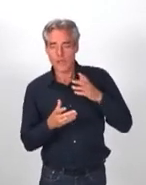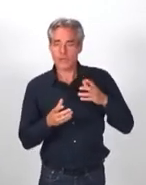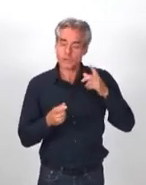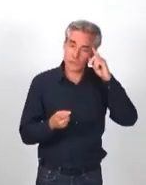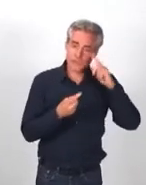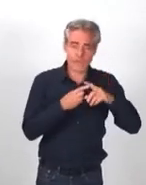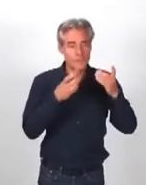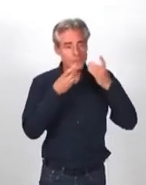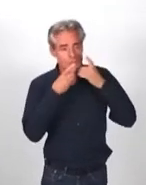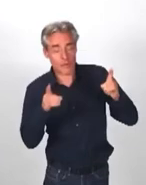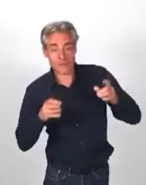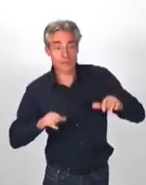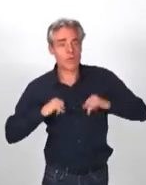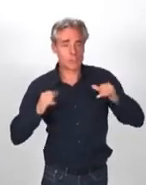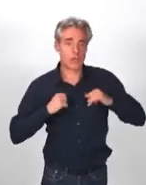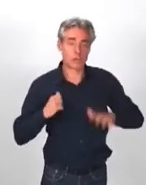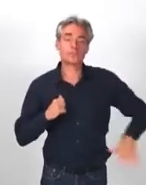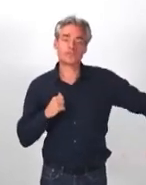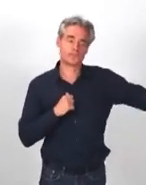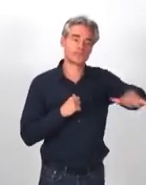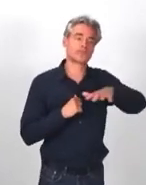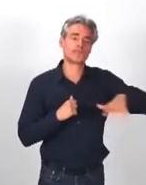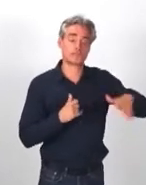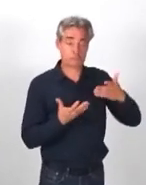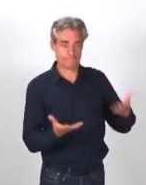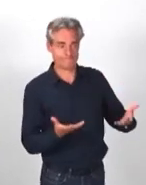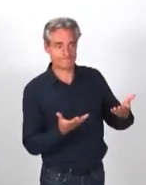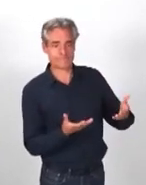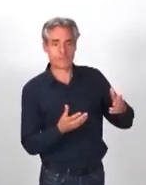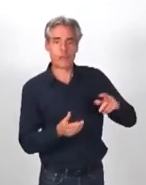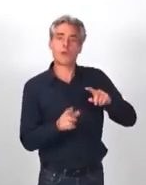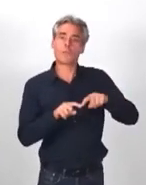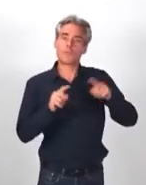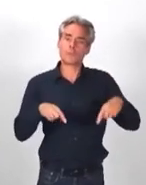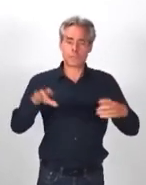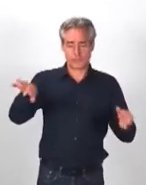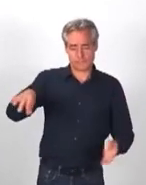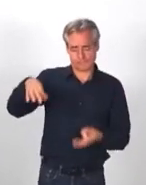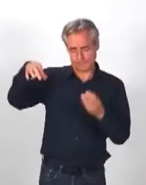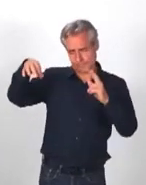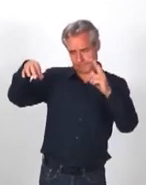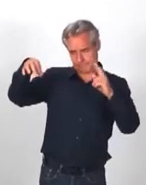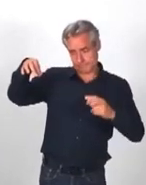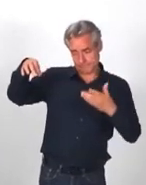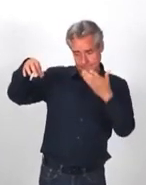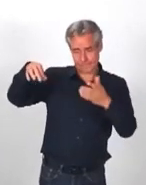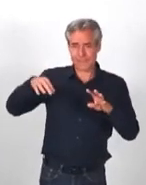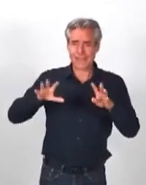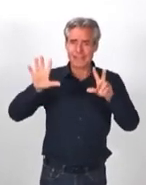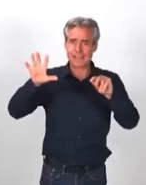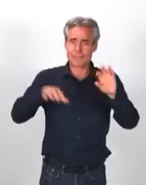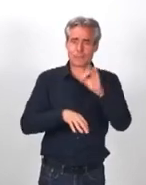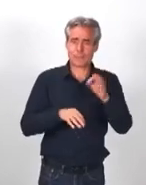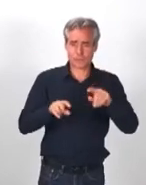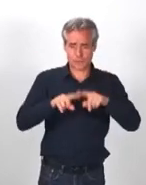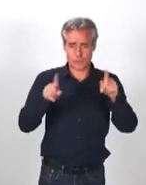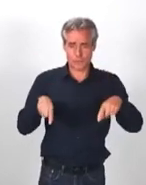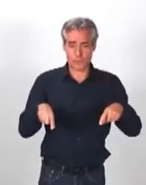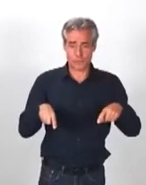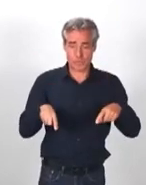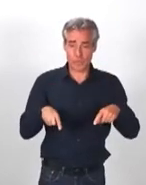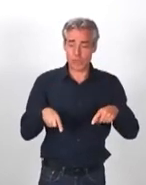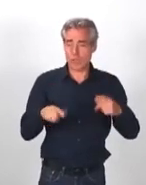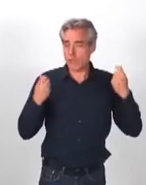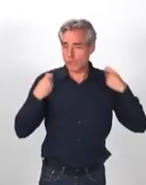et notamment celles des jeunes. Et je voudrais vous dire que sur le budget que vous nous présentez, il y a 80% du budget qui était